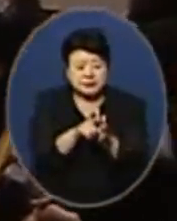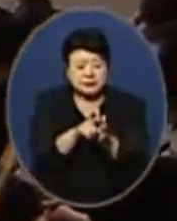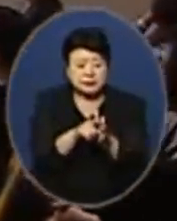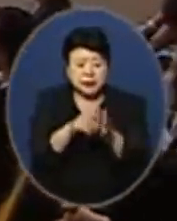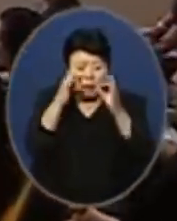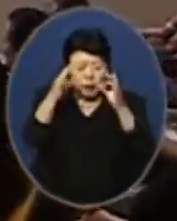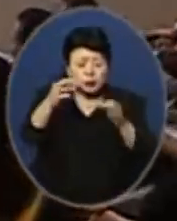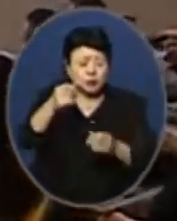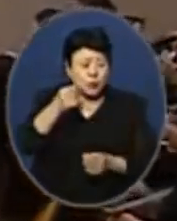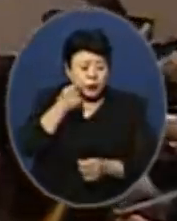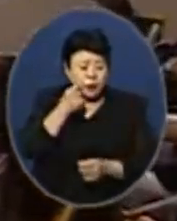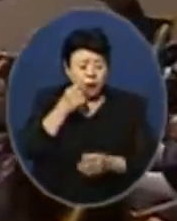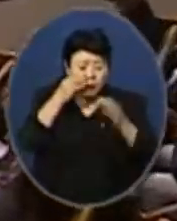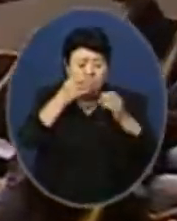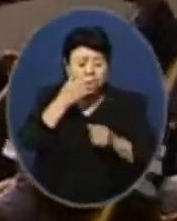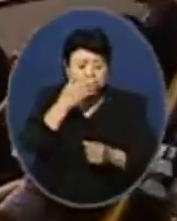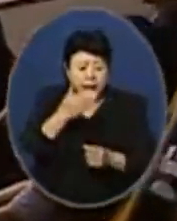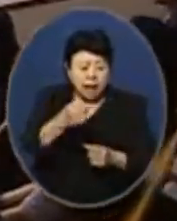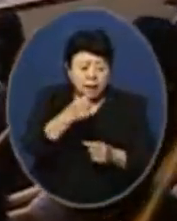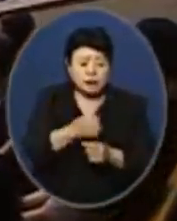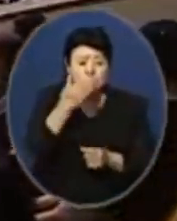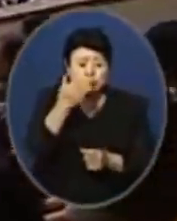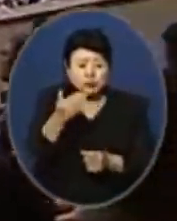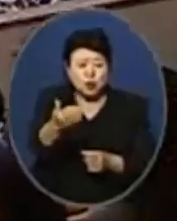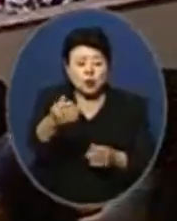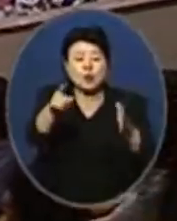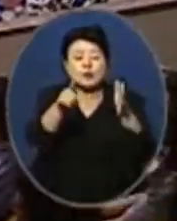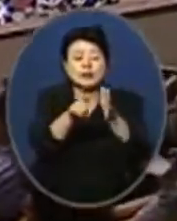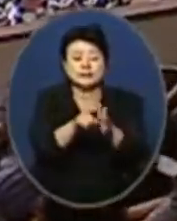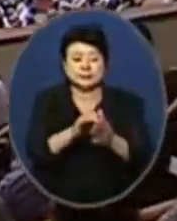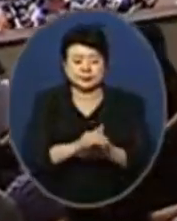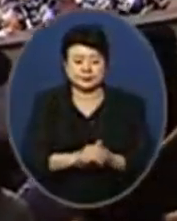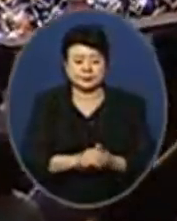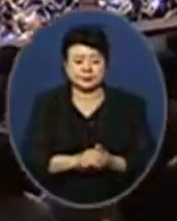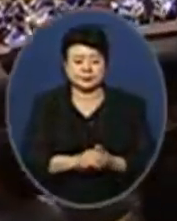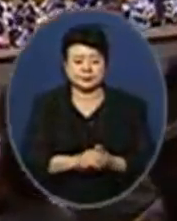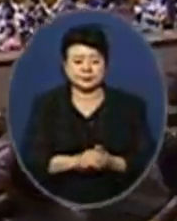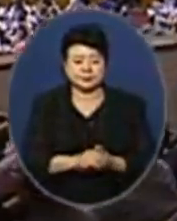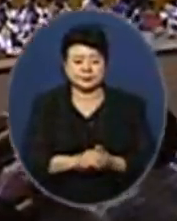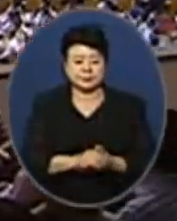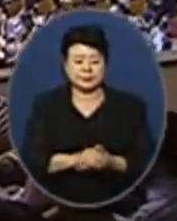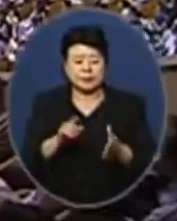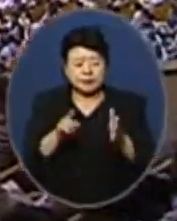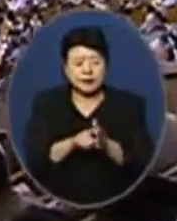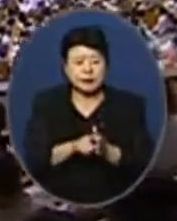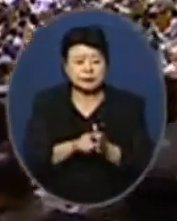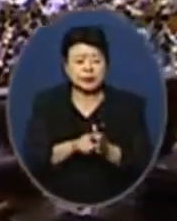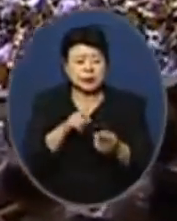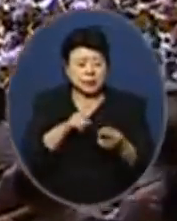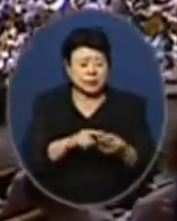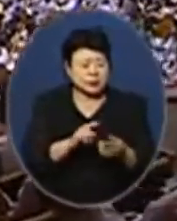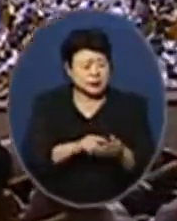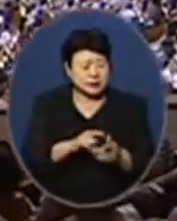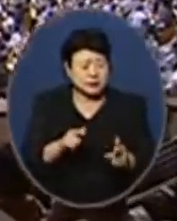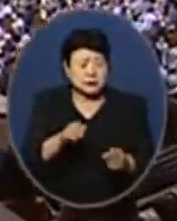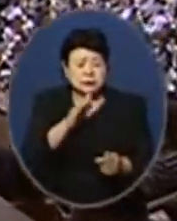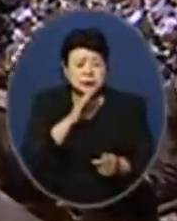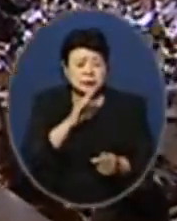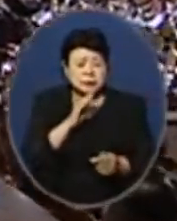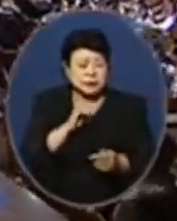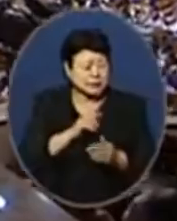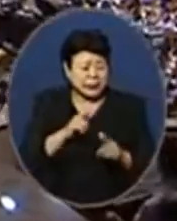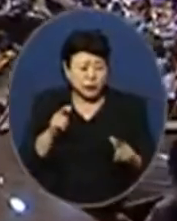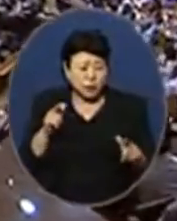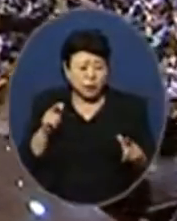볼 수 없는 것을 볼 수 있게 하는 것이 믿음이라고 했습니다. 믿을 만한 것을 믿는 것은 참 믿음이